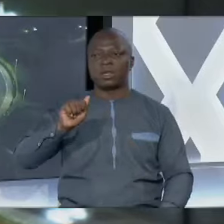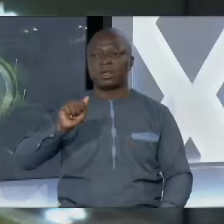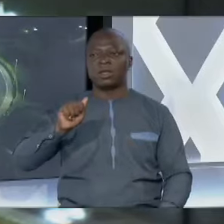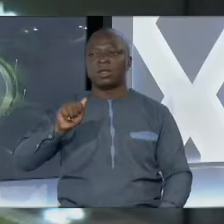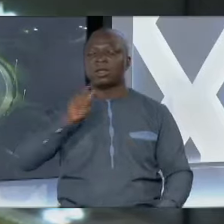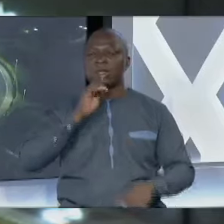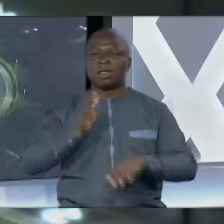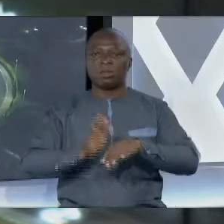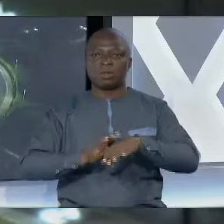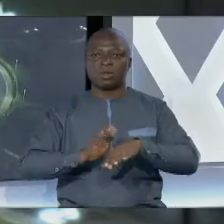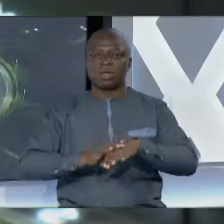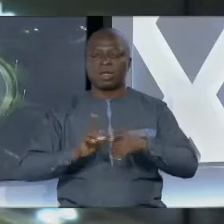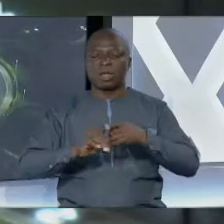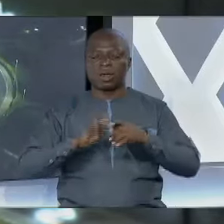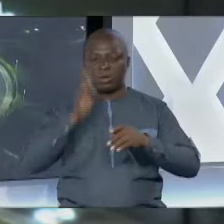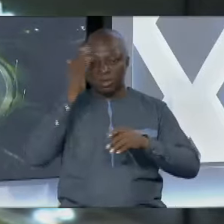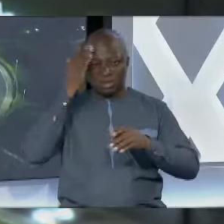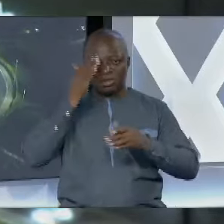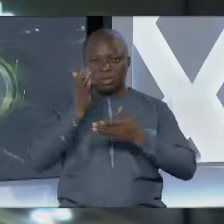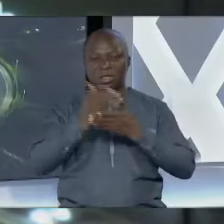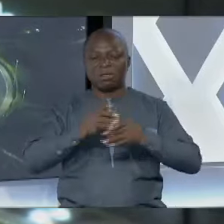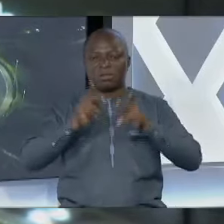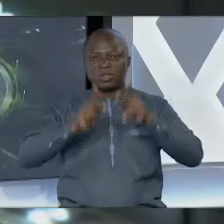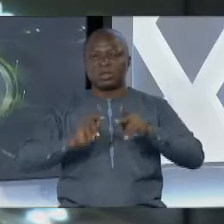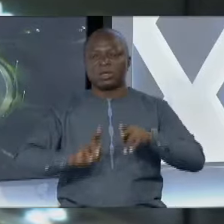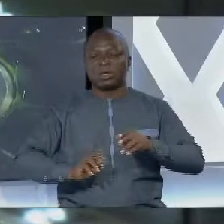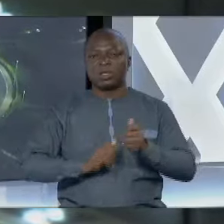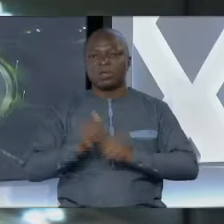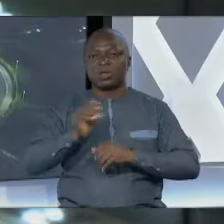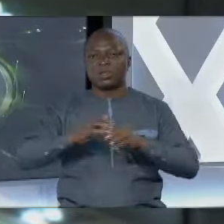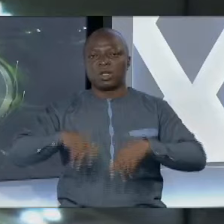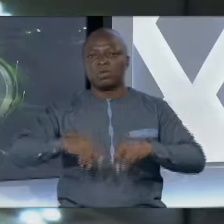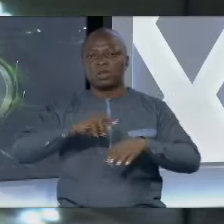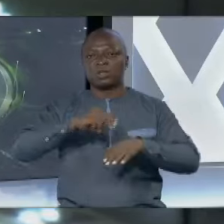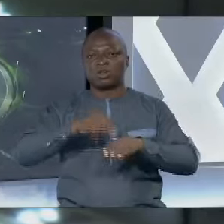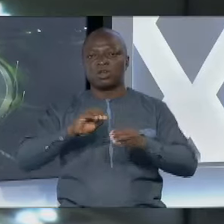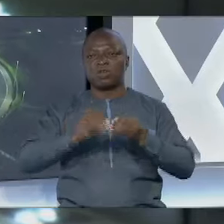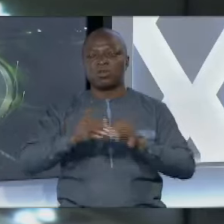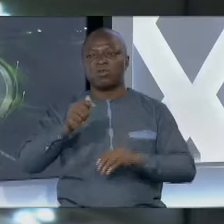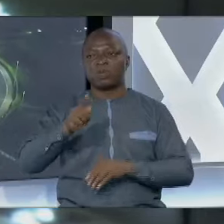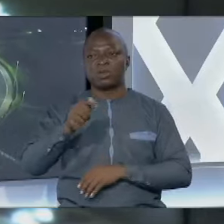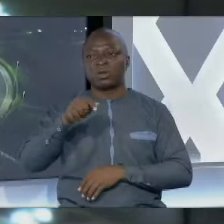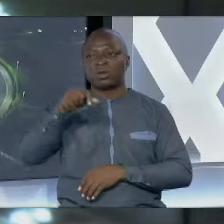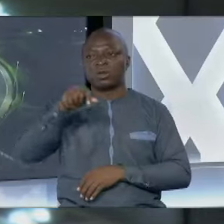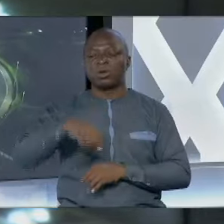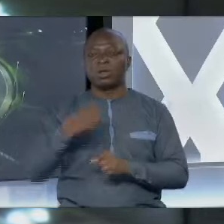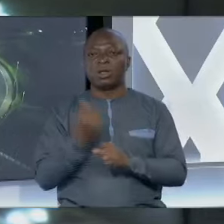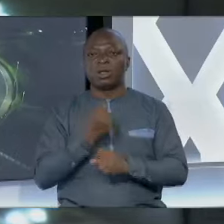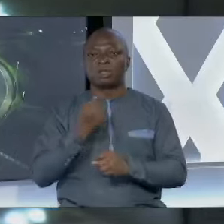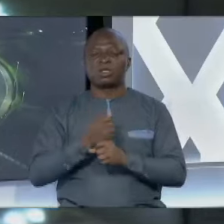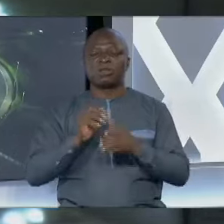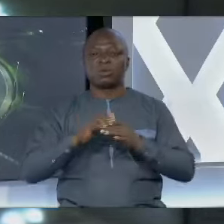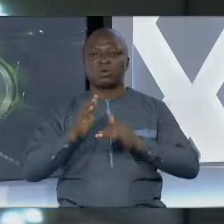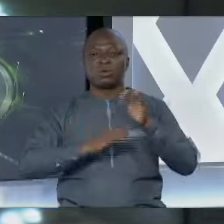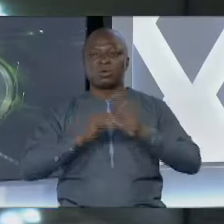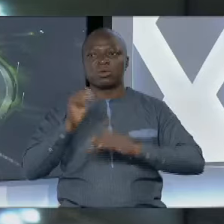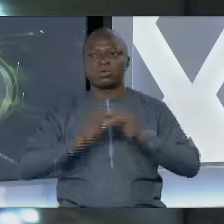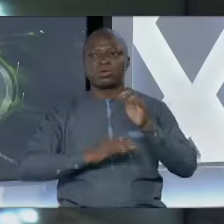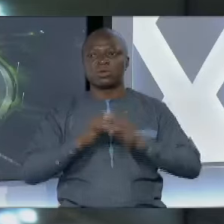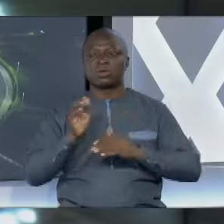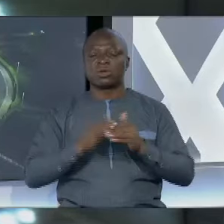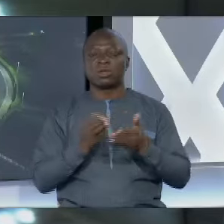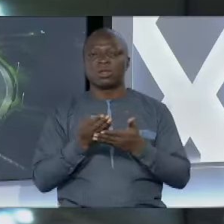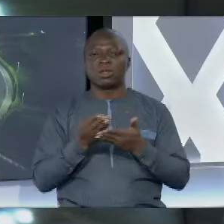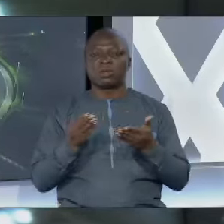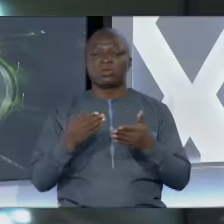Elle est portée à la connaissance des usagers de la route nationale numéro 21 que les travaux de construction et d'équipement